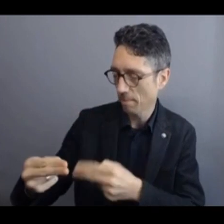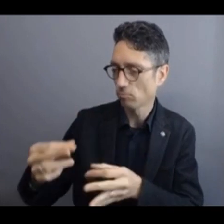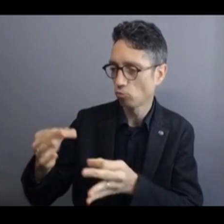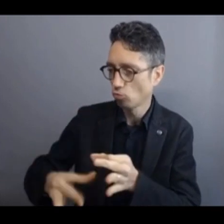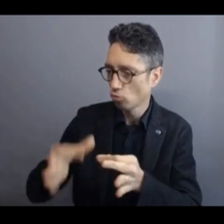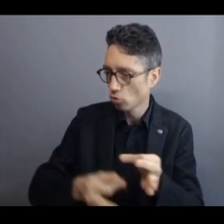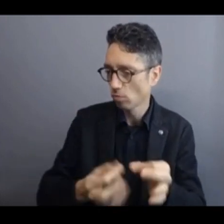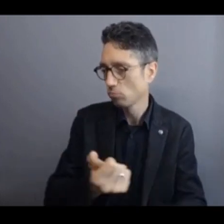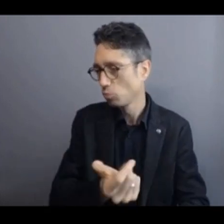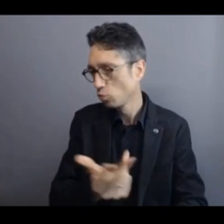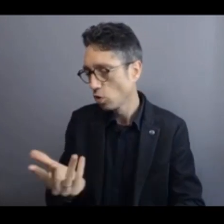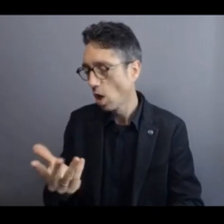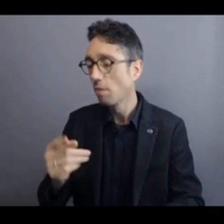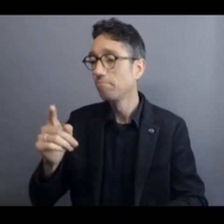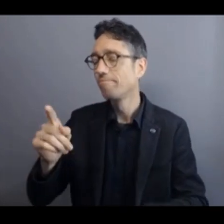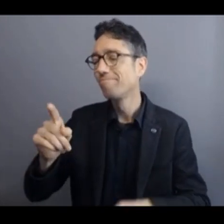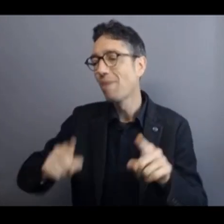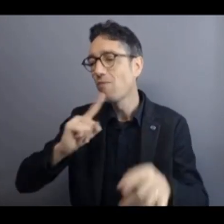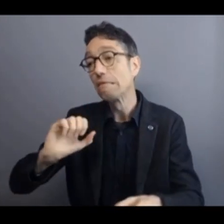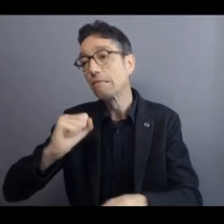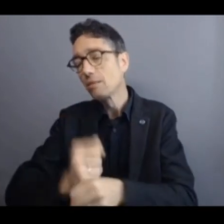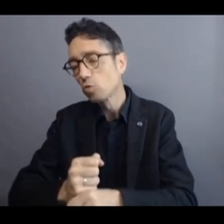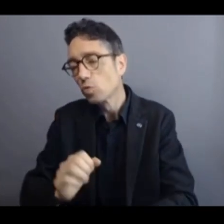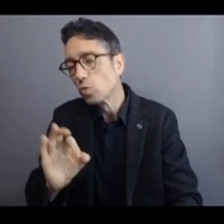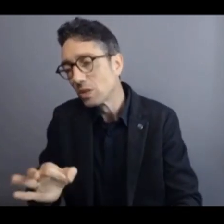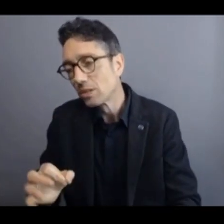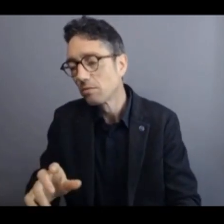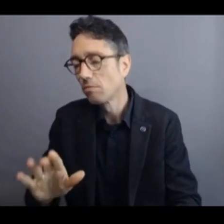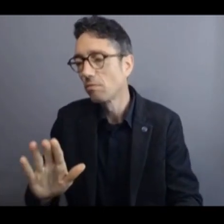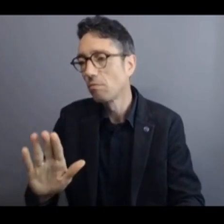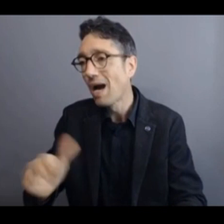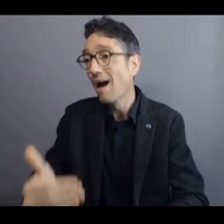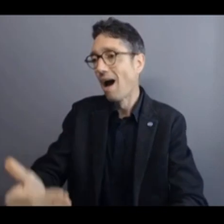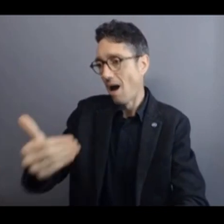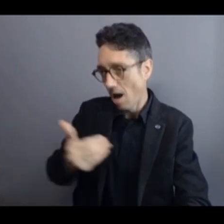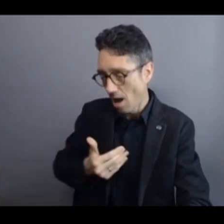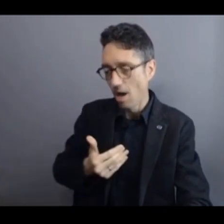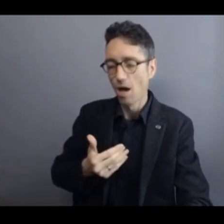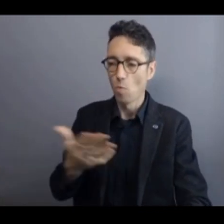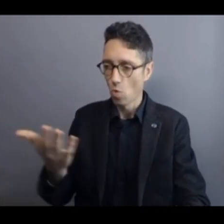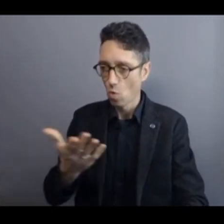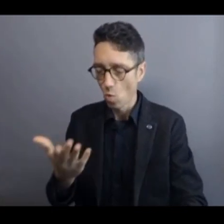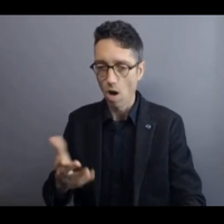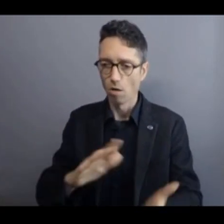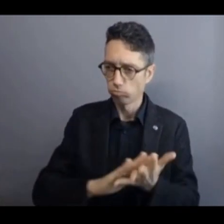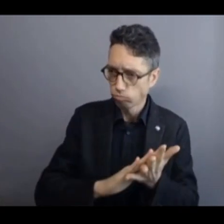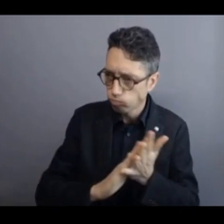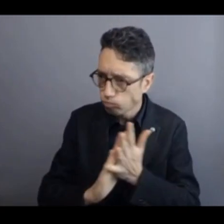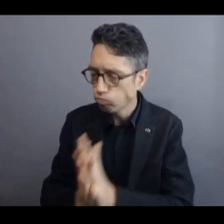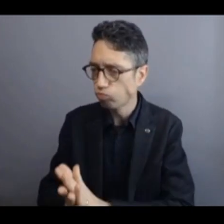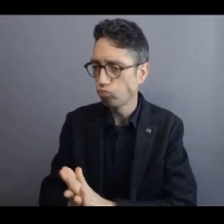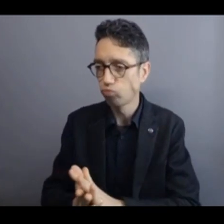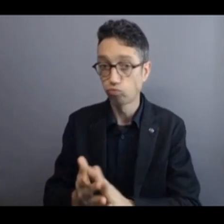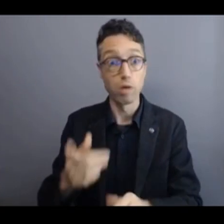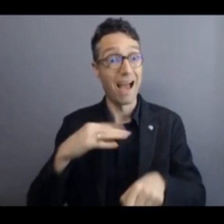la sanction, mais aussi beaucoup en amont, comme vous venez de le dire, avec des outils qui évoluent, oui. Avec de l'accessibilité numérique. Et puis de l'accompagnement